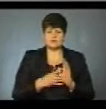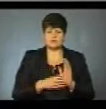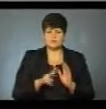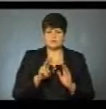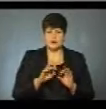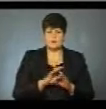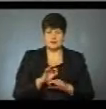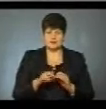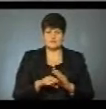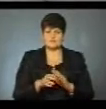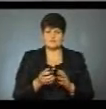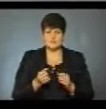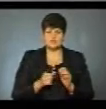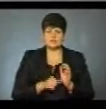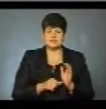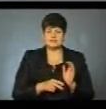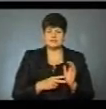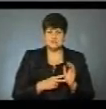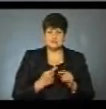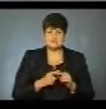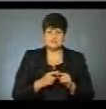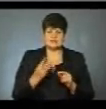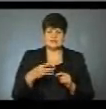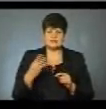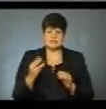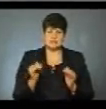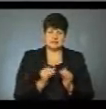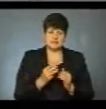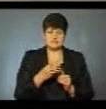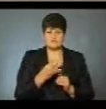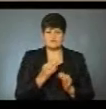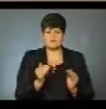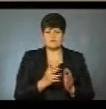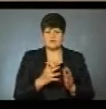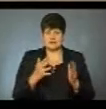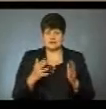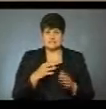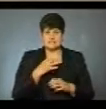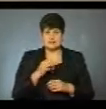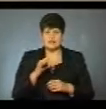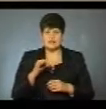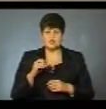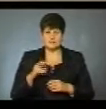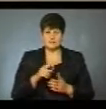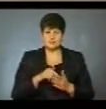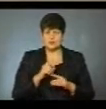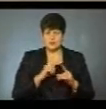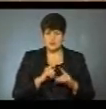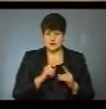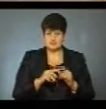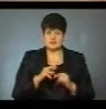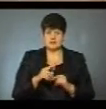проєкти, відібрали 67. Це 33 малих та 34 великих, повідомила речниця Тернопільської міської ради